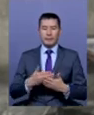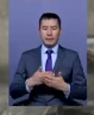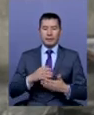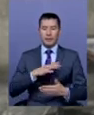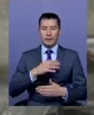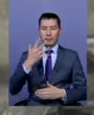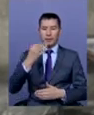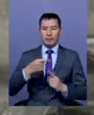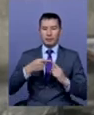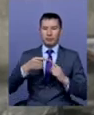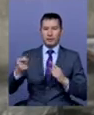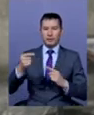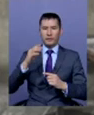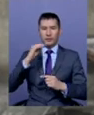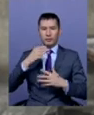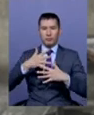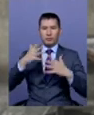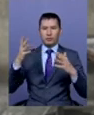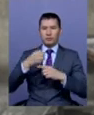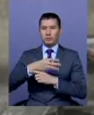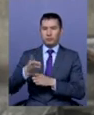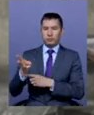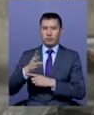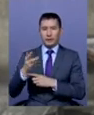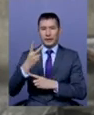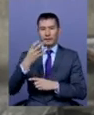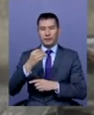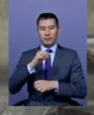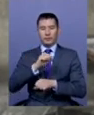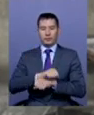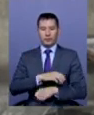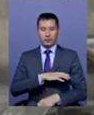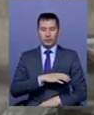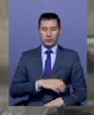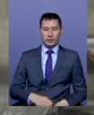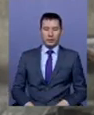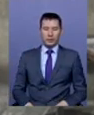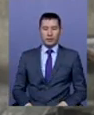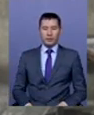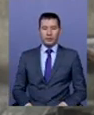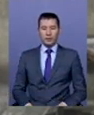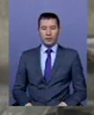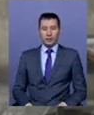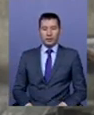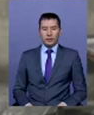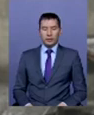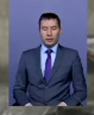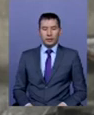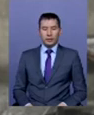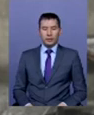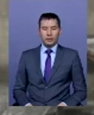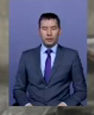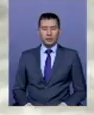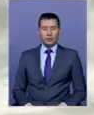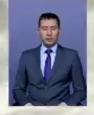су бердік оларға. Сол судың арқасында олар бір суарылым өткізді. Сонымен анау бәрі нелер, культуралар бәрі